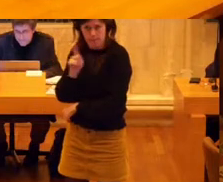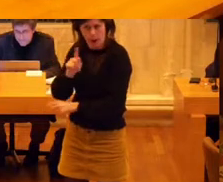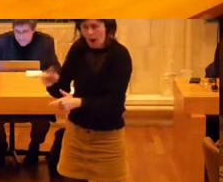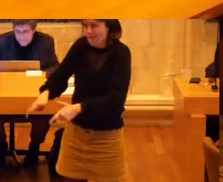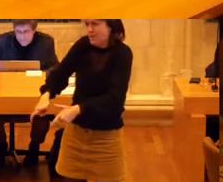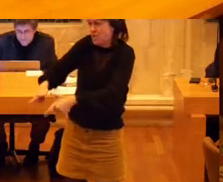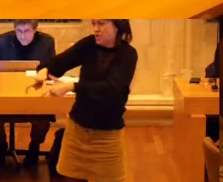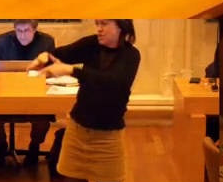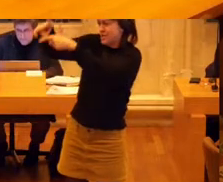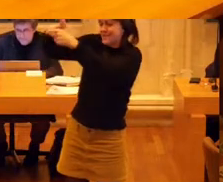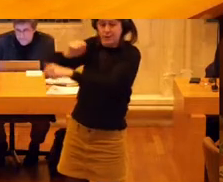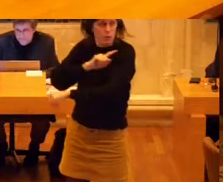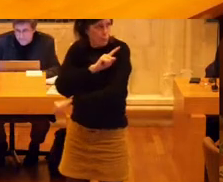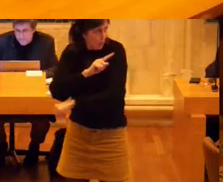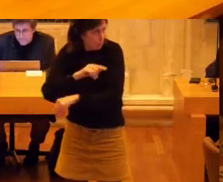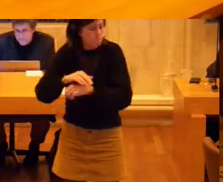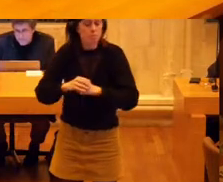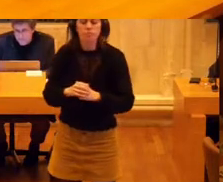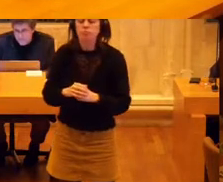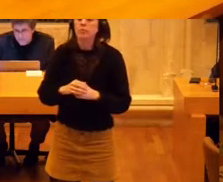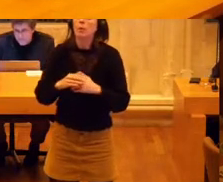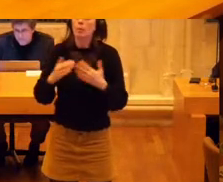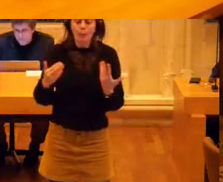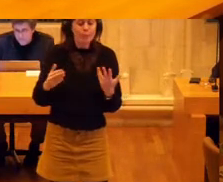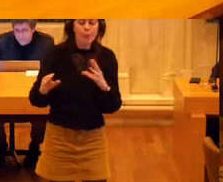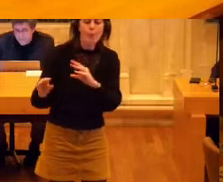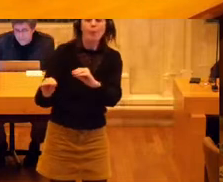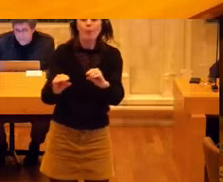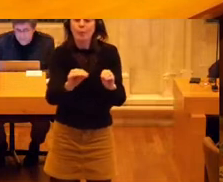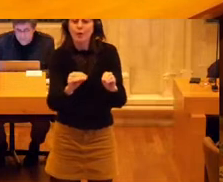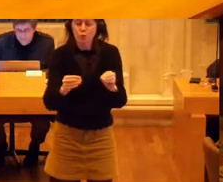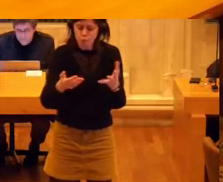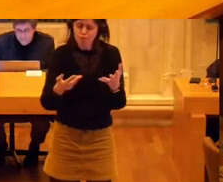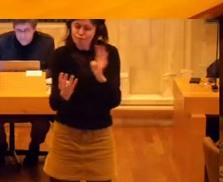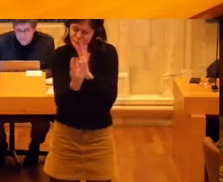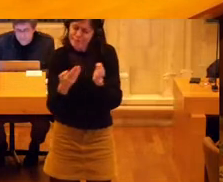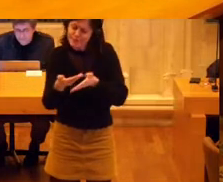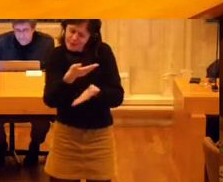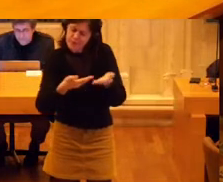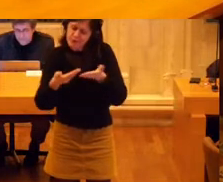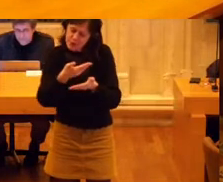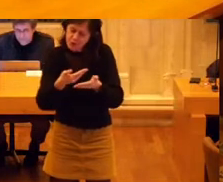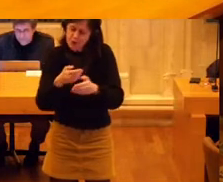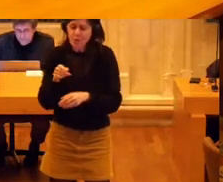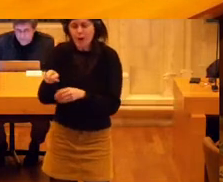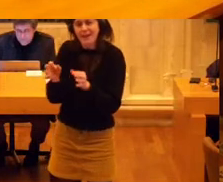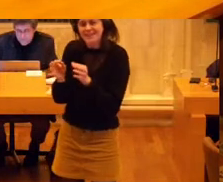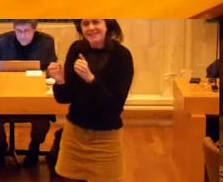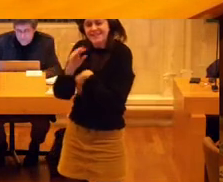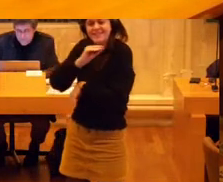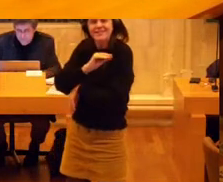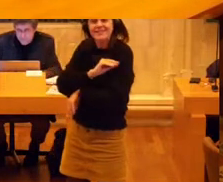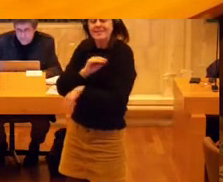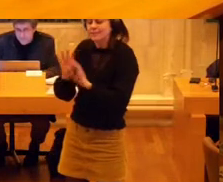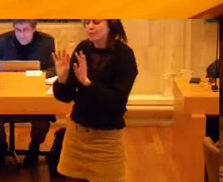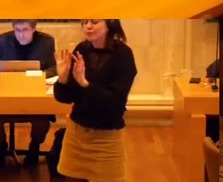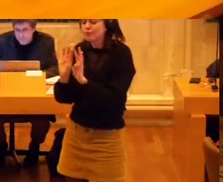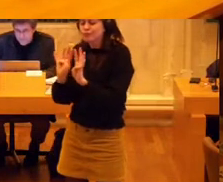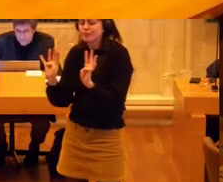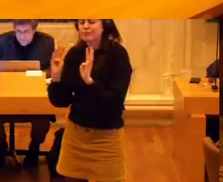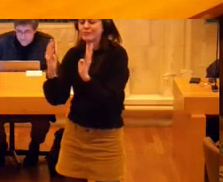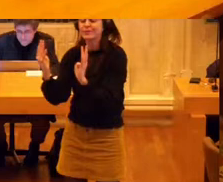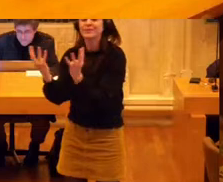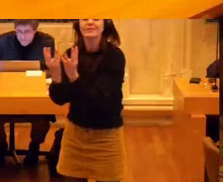monte. Suite à des échanges avec les habitants qui nous faisaient constater que le City Stade, lui, était très utilisé, City Stade qu'on